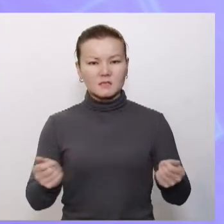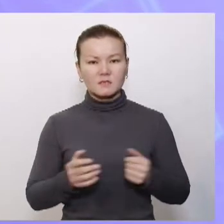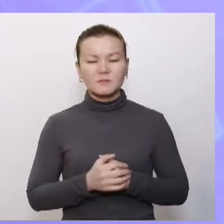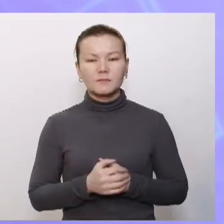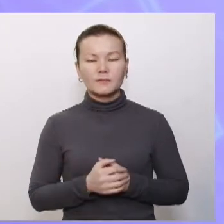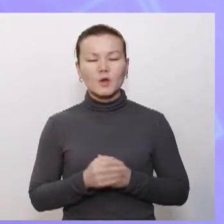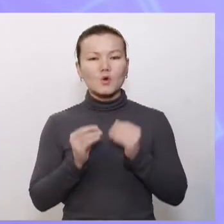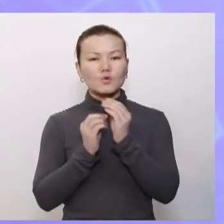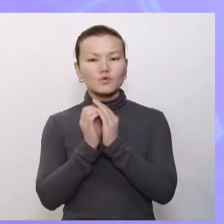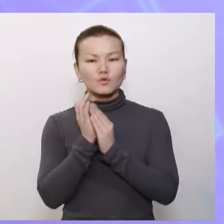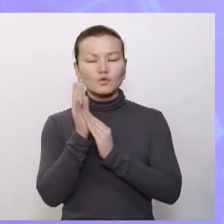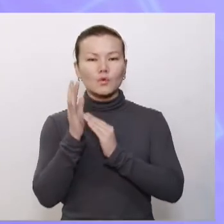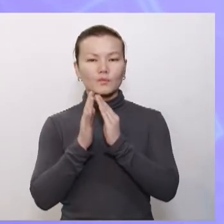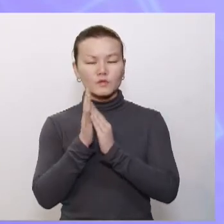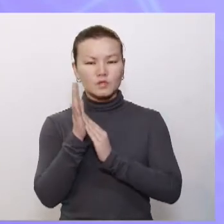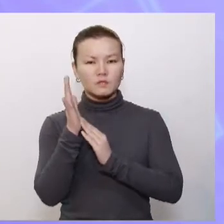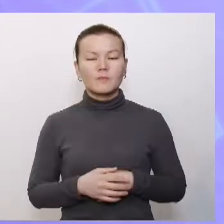Чөп чыкты.